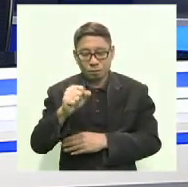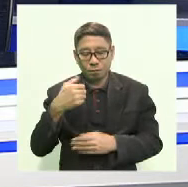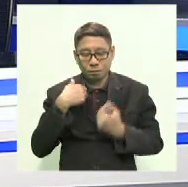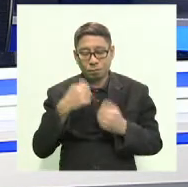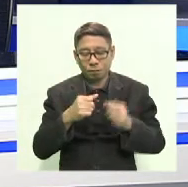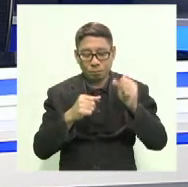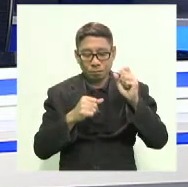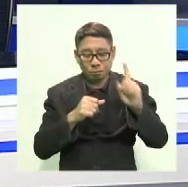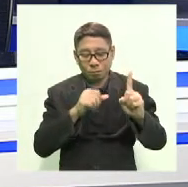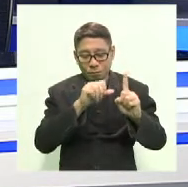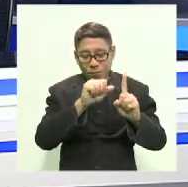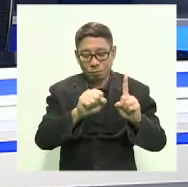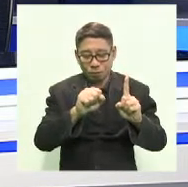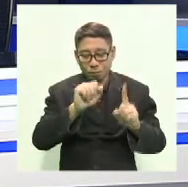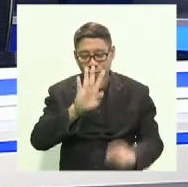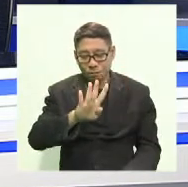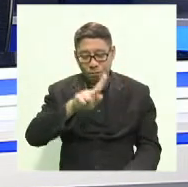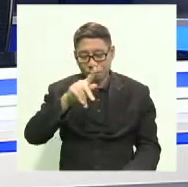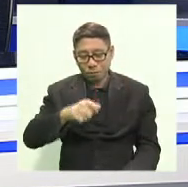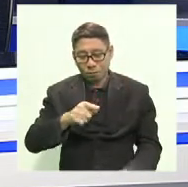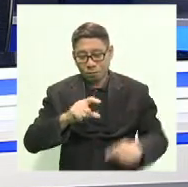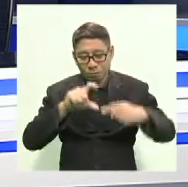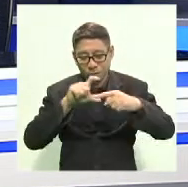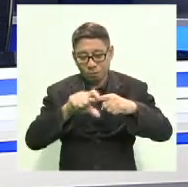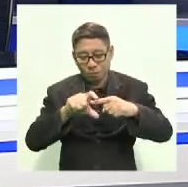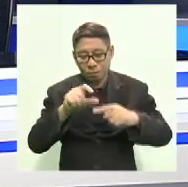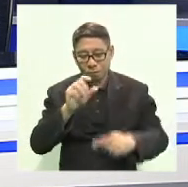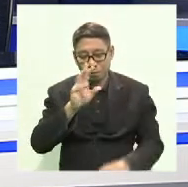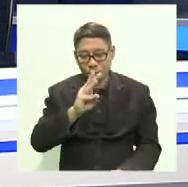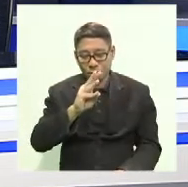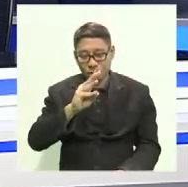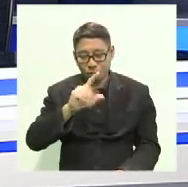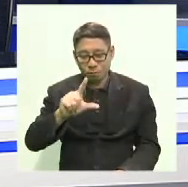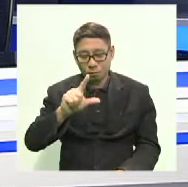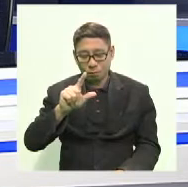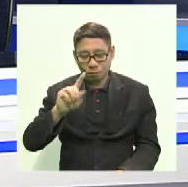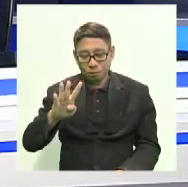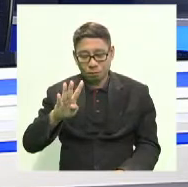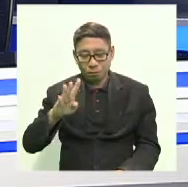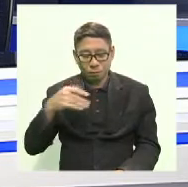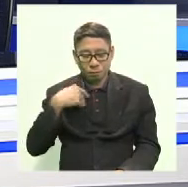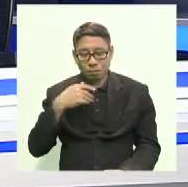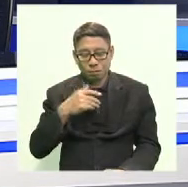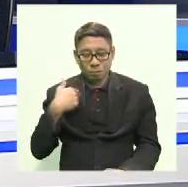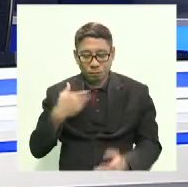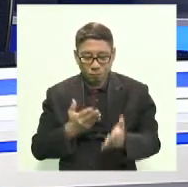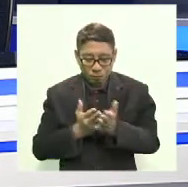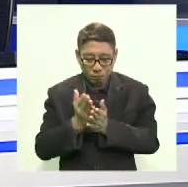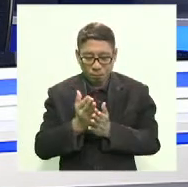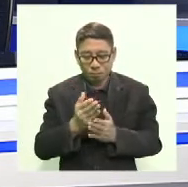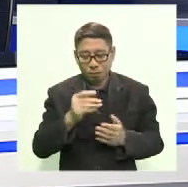าณ 104,000 เสียงถ้ามาหารกับ6ล้าน4แสดงว่าน้องๆมีสิทธิ์ที่จะเลือกสมาชิกสภ